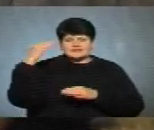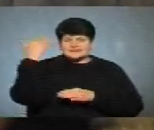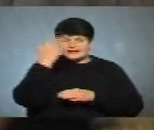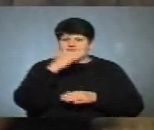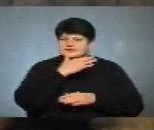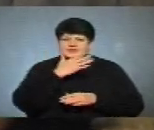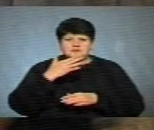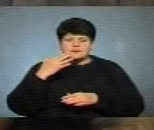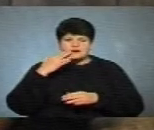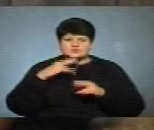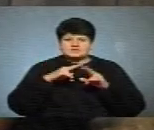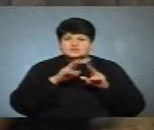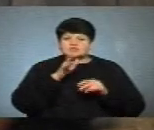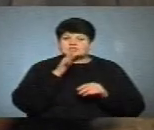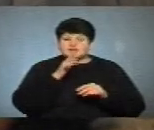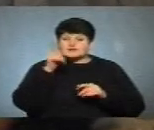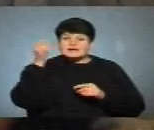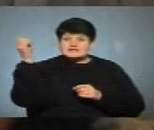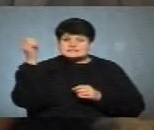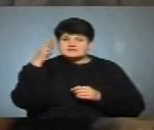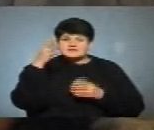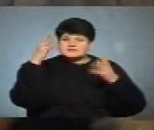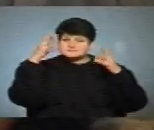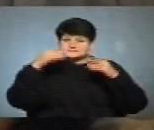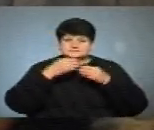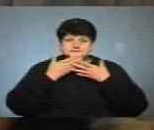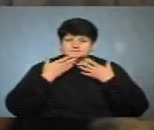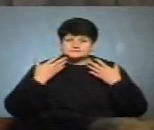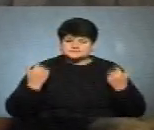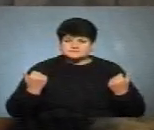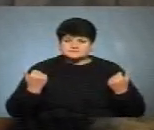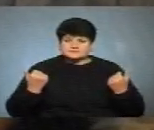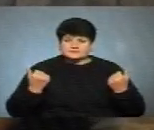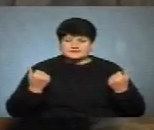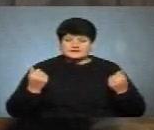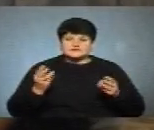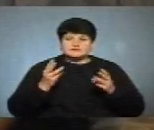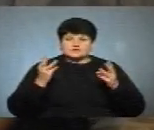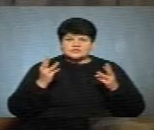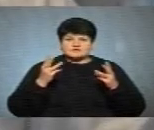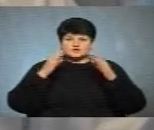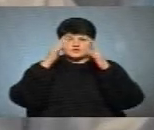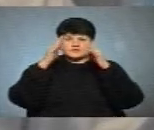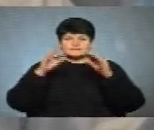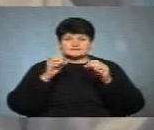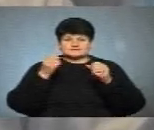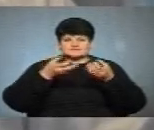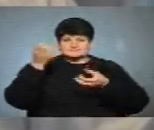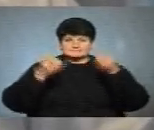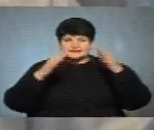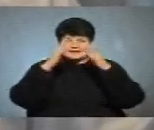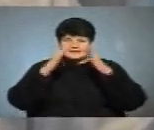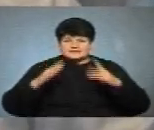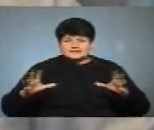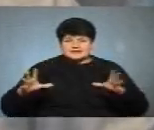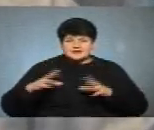Небагато зірки часу, вона ж світить та не гасне. Від вогнів, що на ялинці, разом тепло